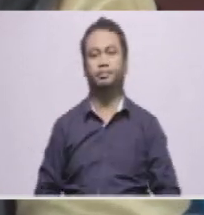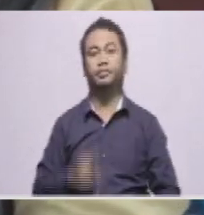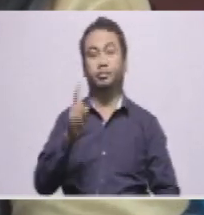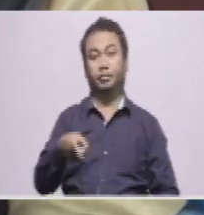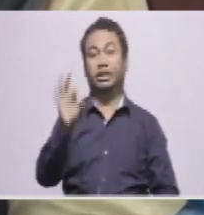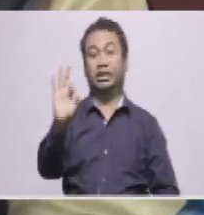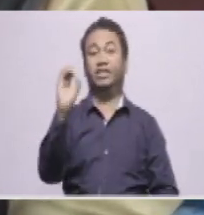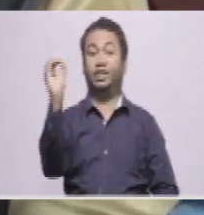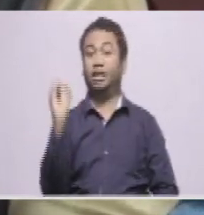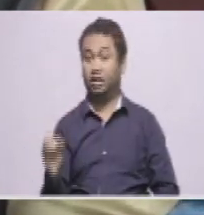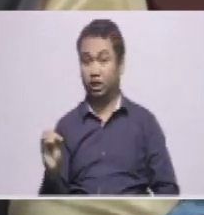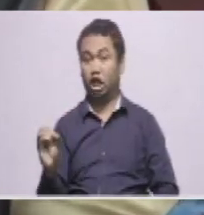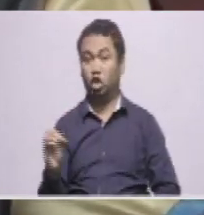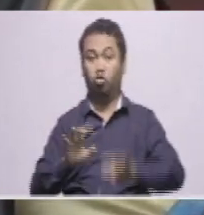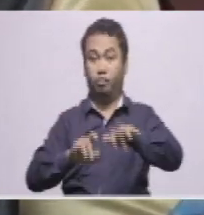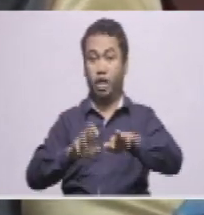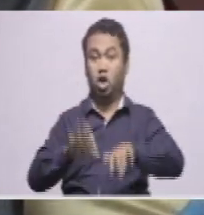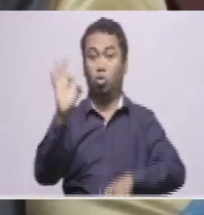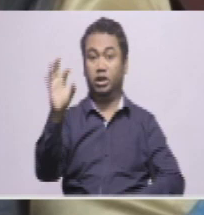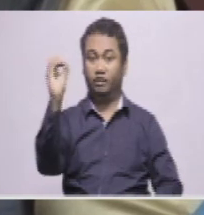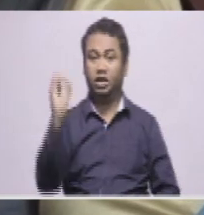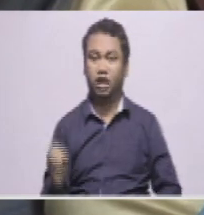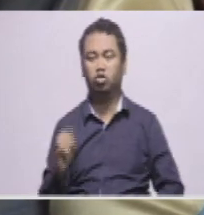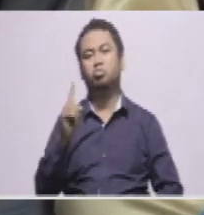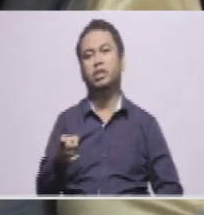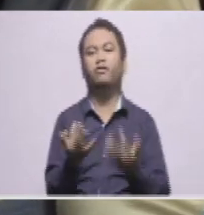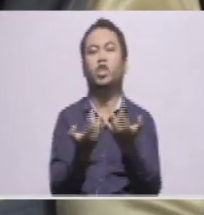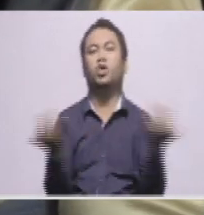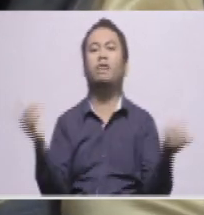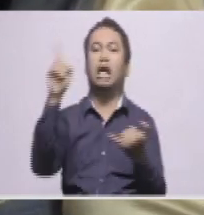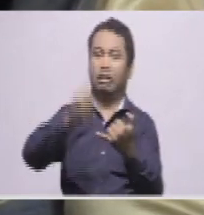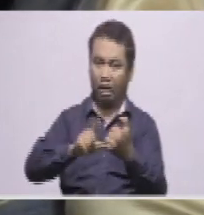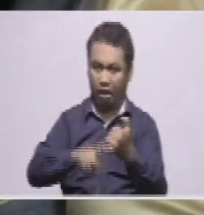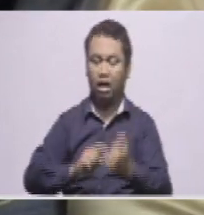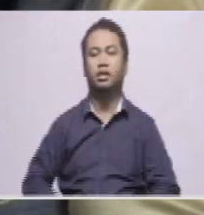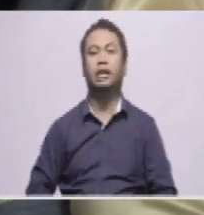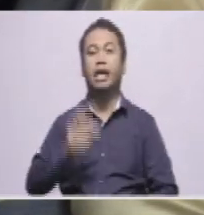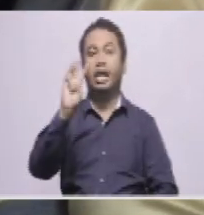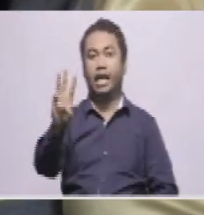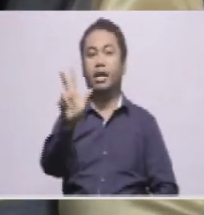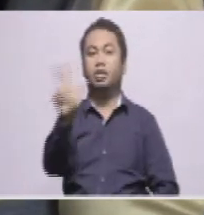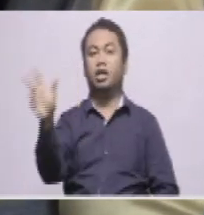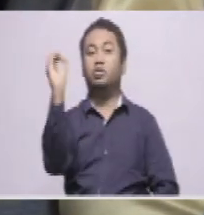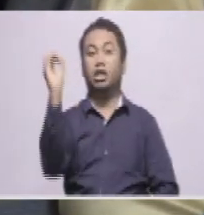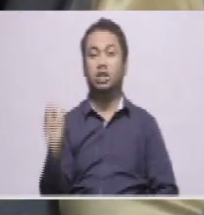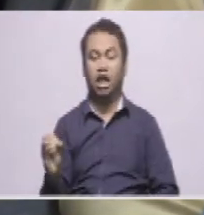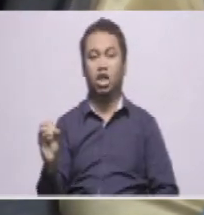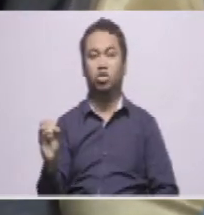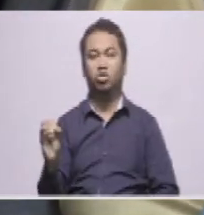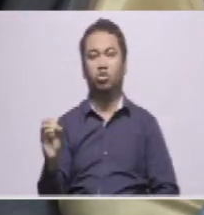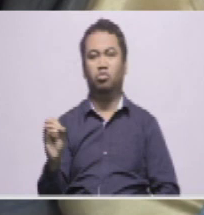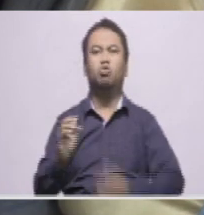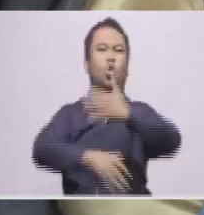ny fitaovana indray a notara tamin'ilay birao mpifidianana. Ny 5.3% a dia vokatry ny tsy fahatombana